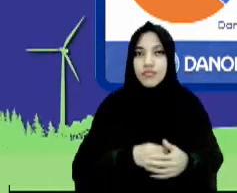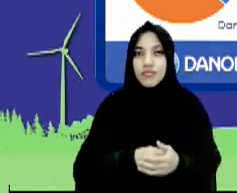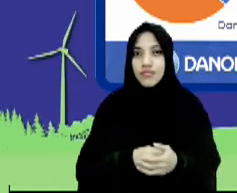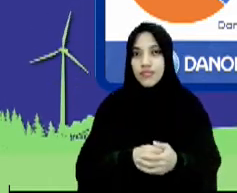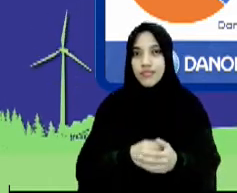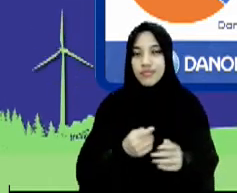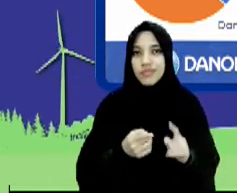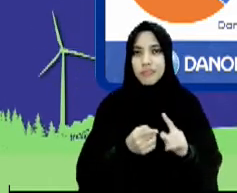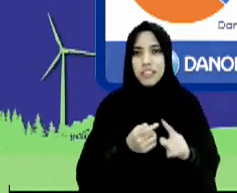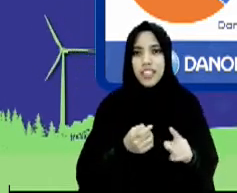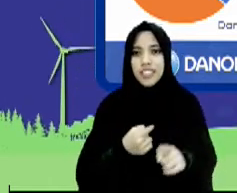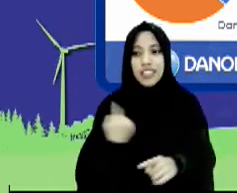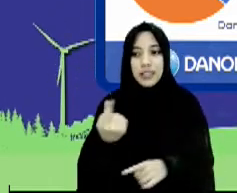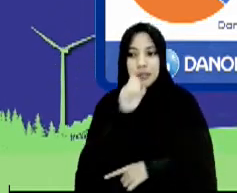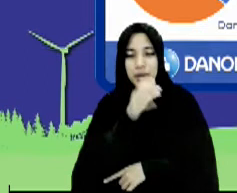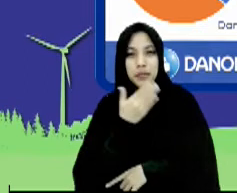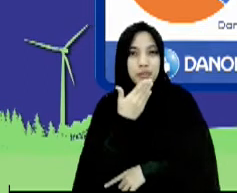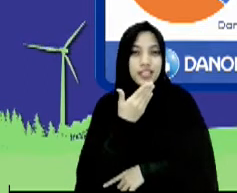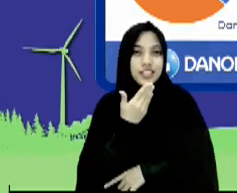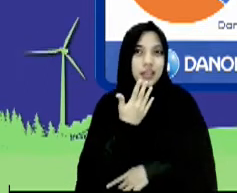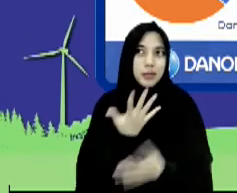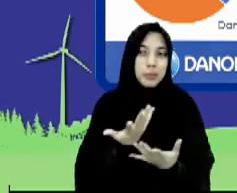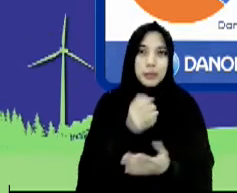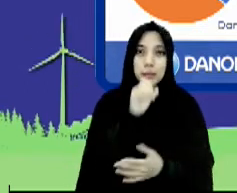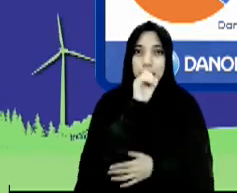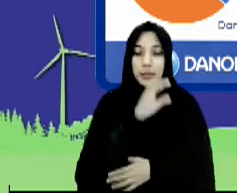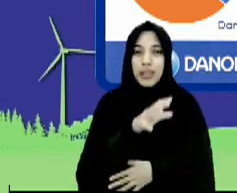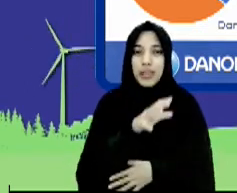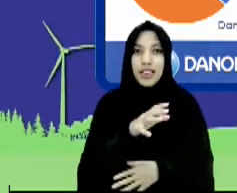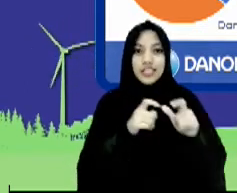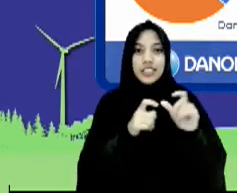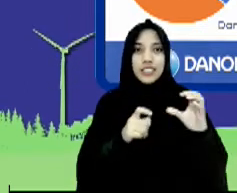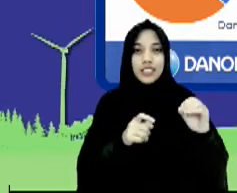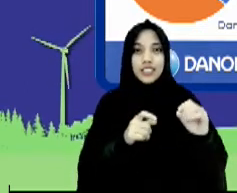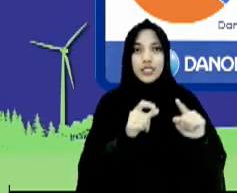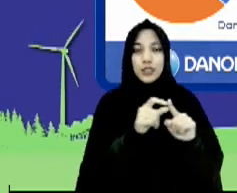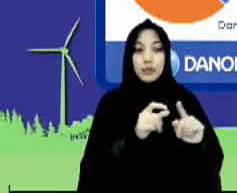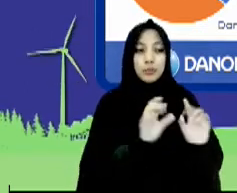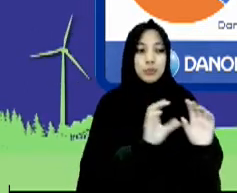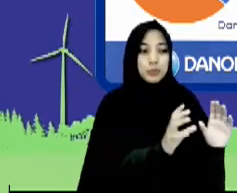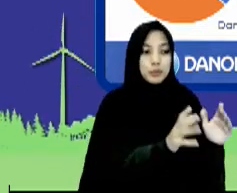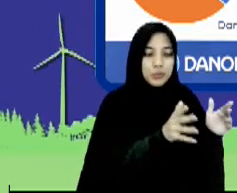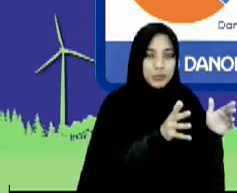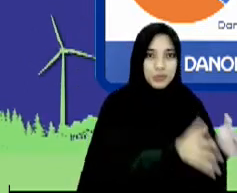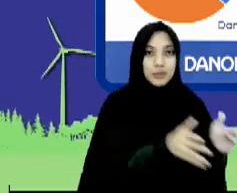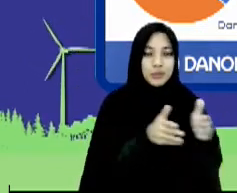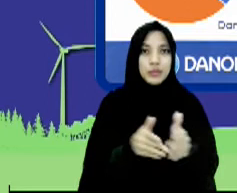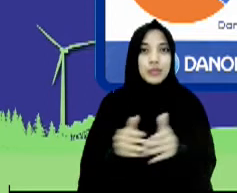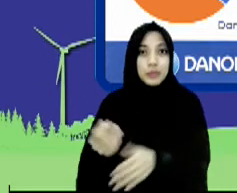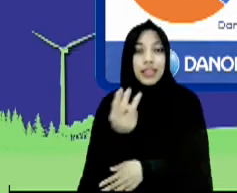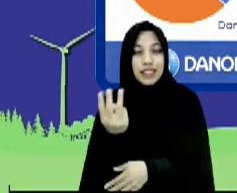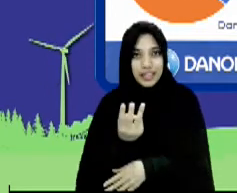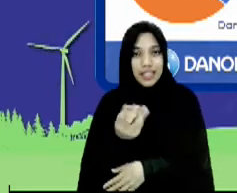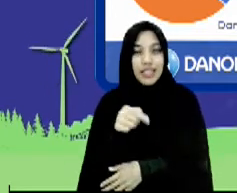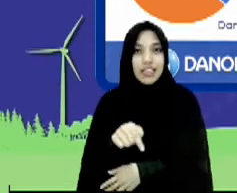mungkin yang kita bilang kalau kalau kita apa menyebut sebagai Scope itu Scope gitu kan di mana memang ini juga sebenarnya eh bagian